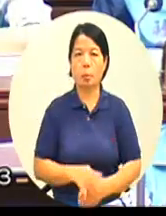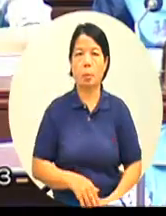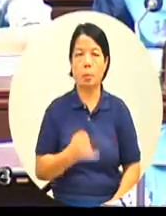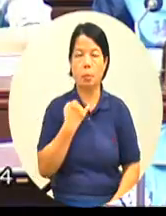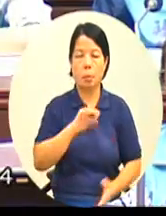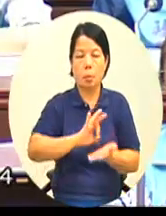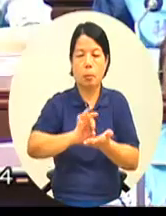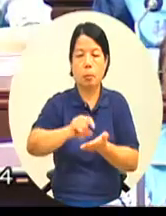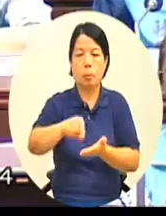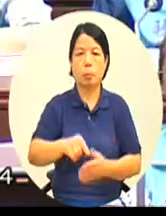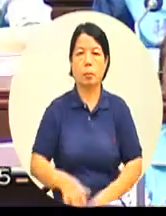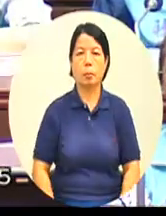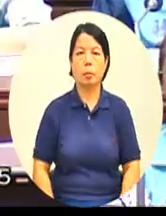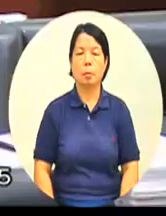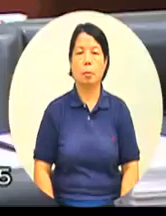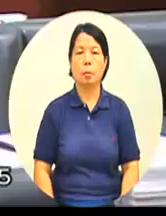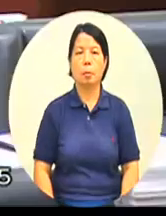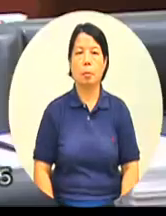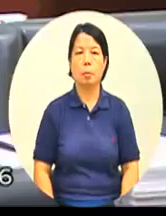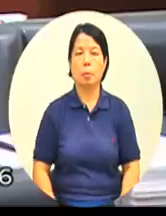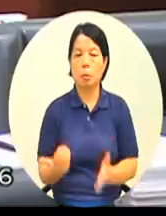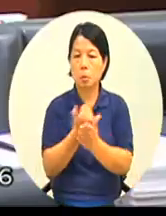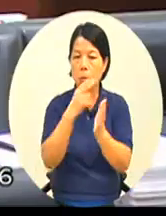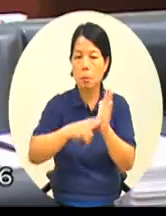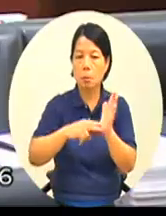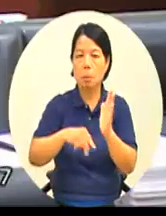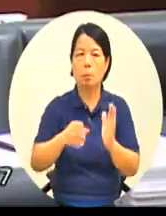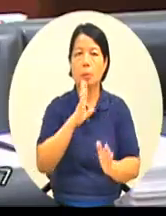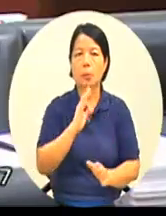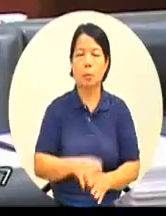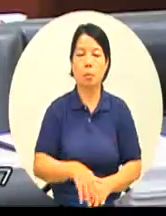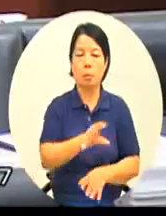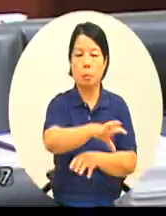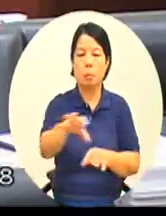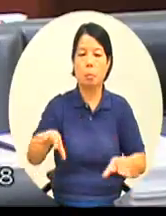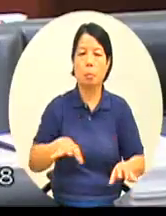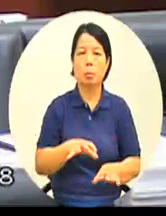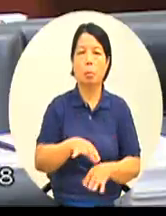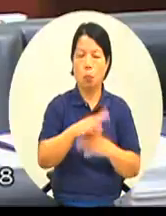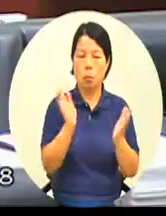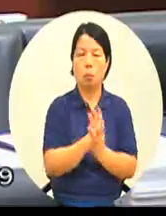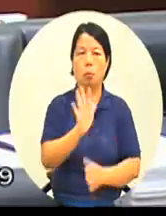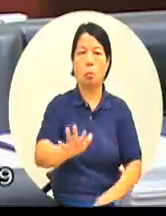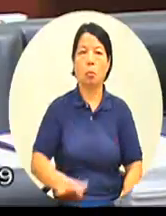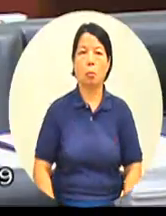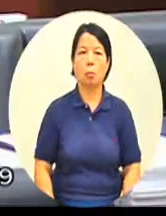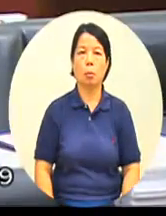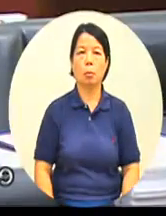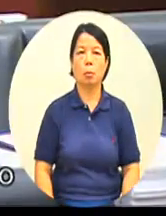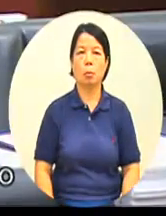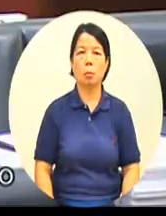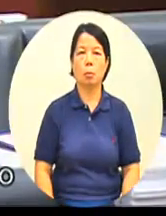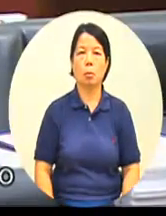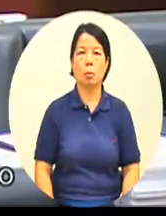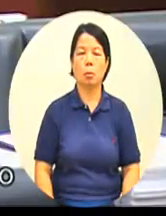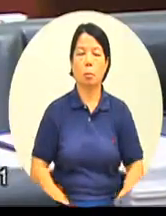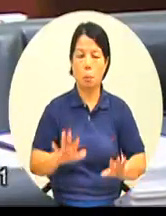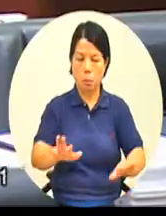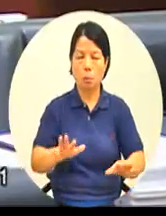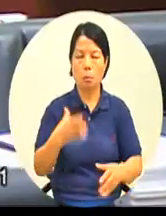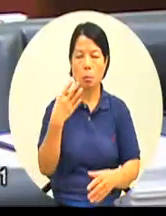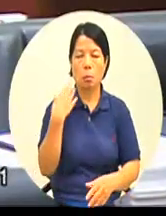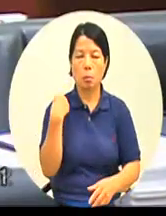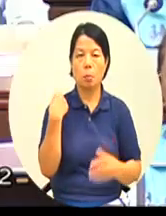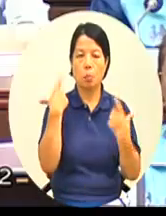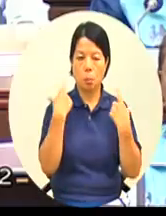引进在我们尝试。 所以 你刚刚以上你所讲的这个是在各其他的地方，还是说目前的影响？ 我们原本没有，